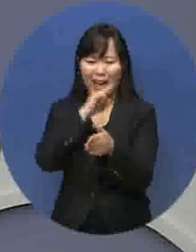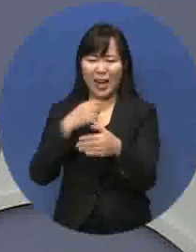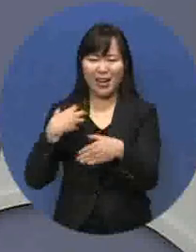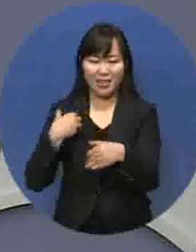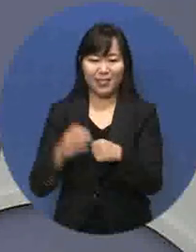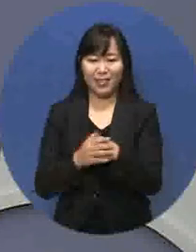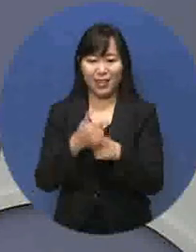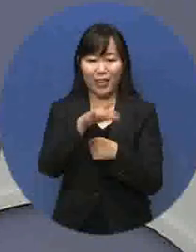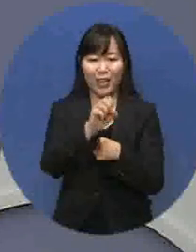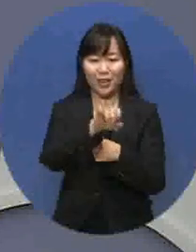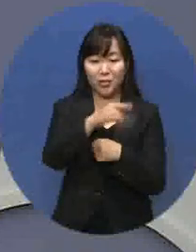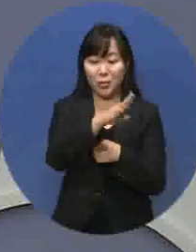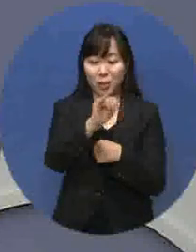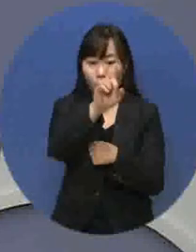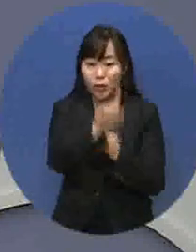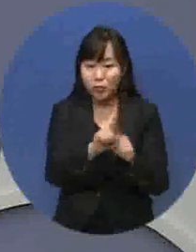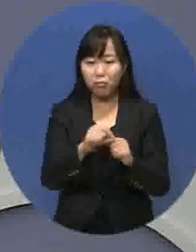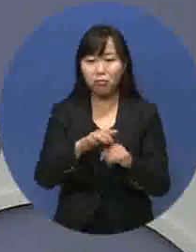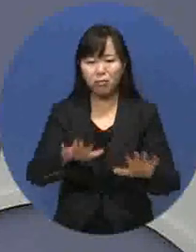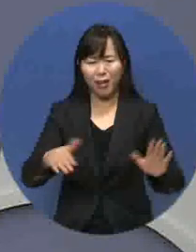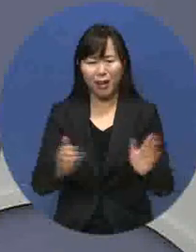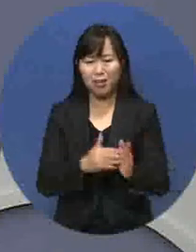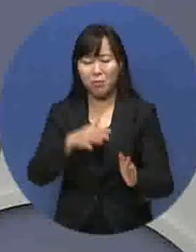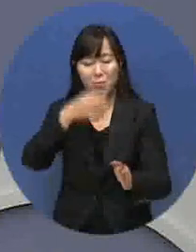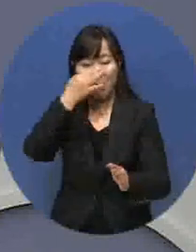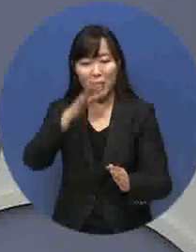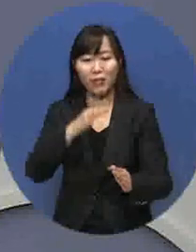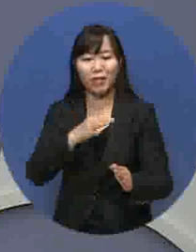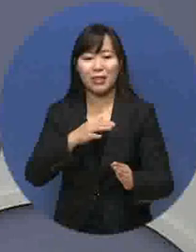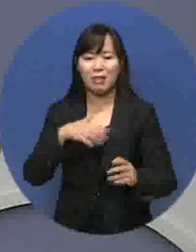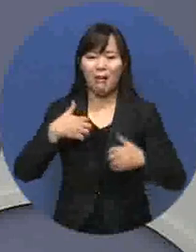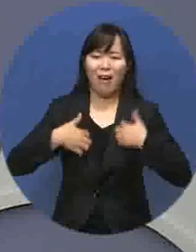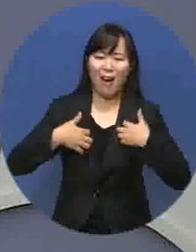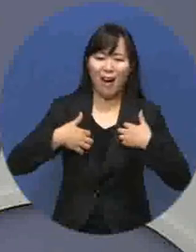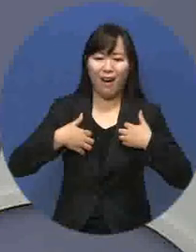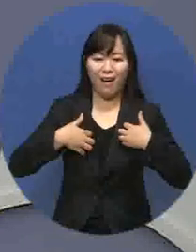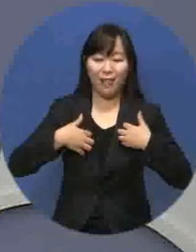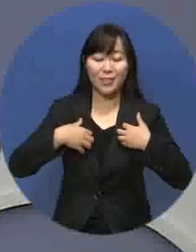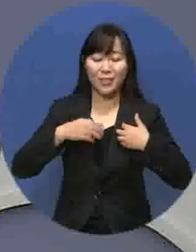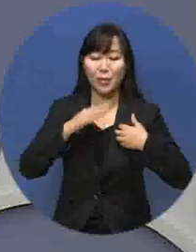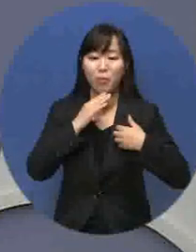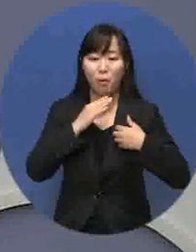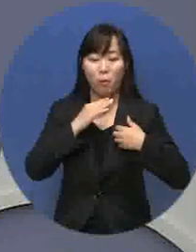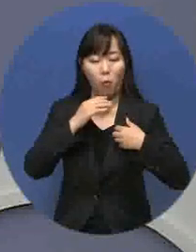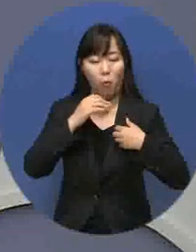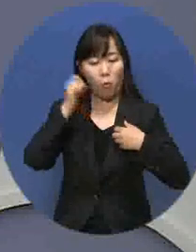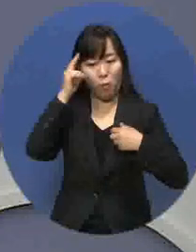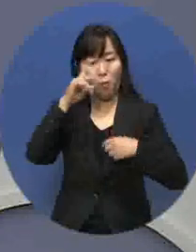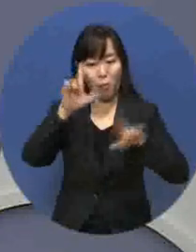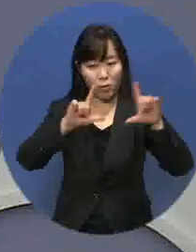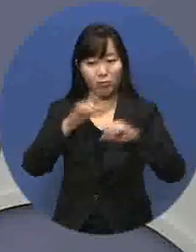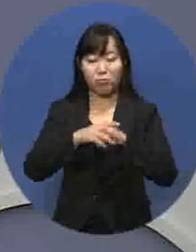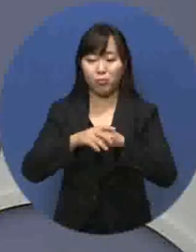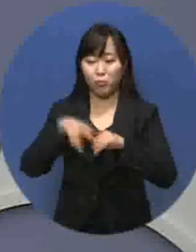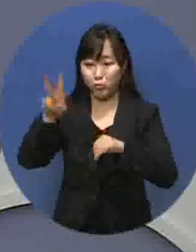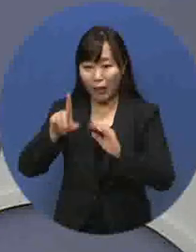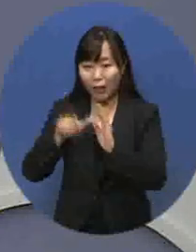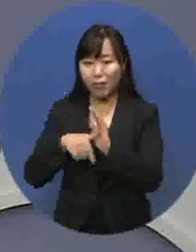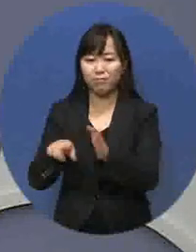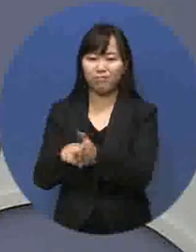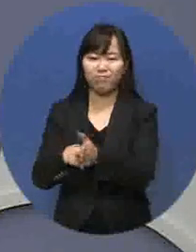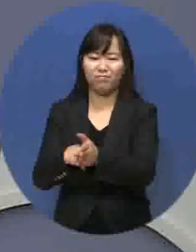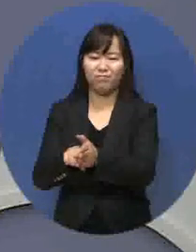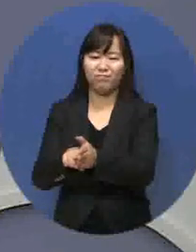강철 변호사는 조금 여태까지 못 봤던 오히려 유쾌하고 지적인 모습들 그다음에 강철비 2에서 이제 다시 한번 또 신념